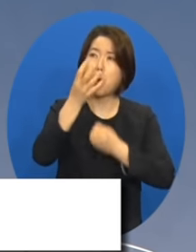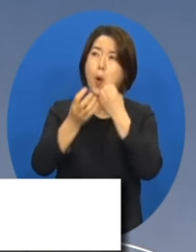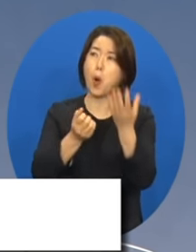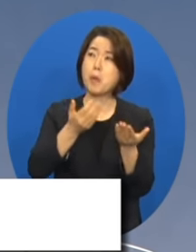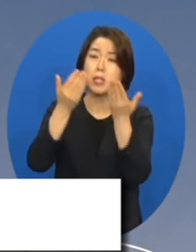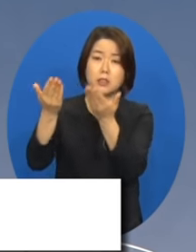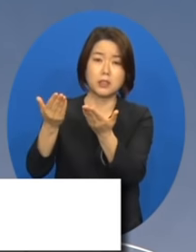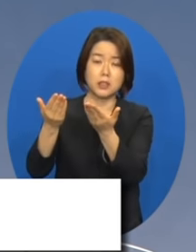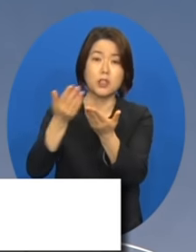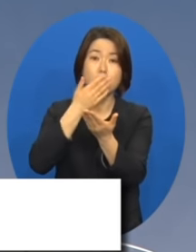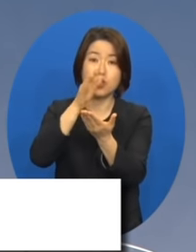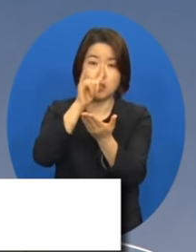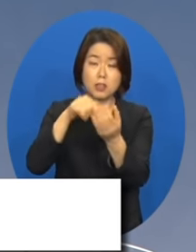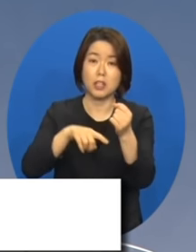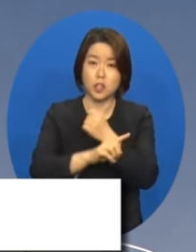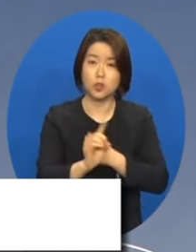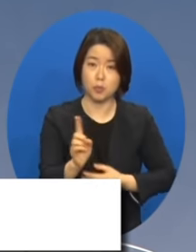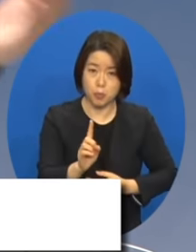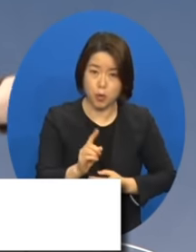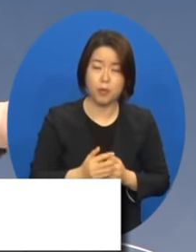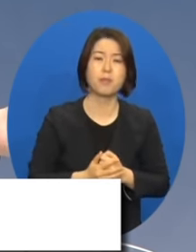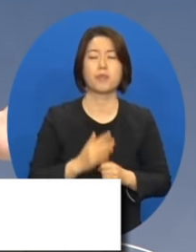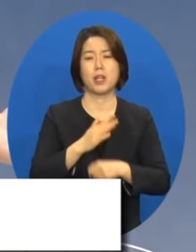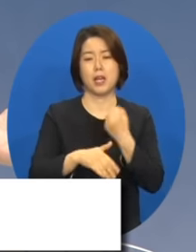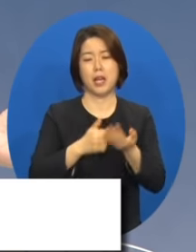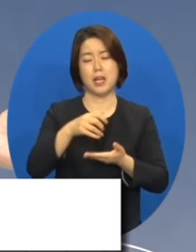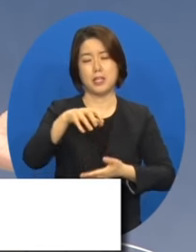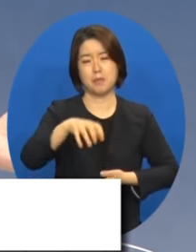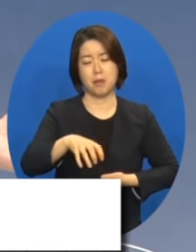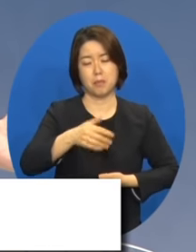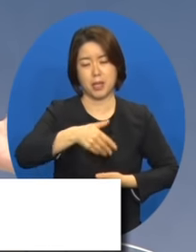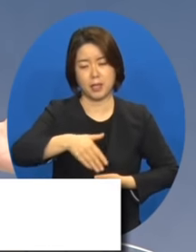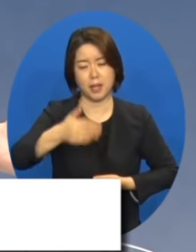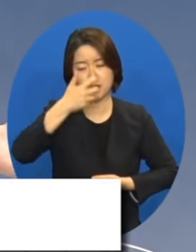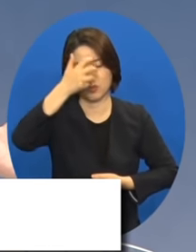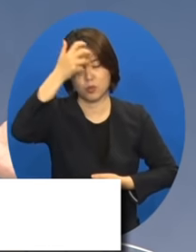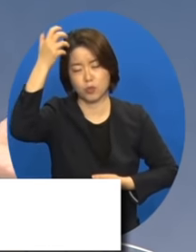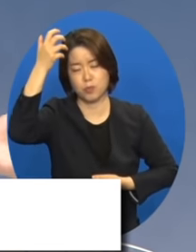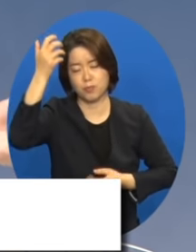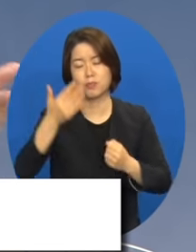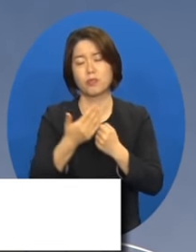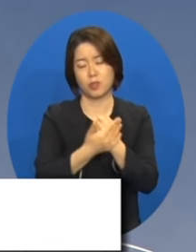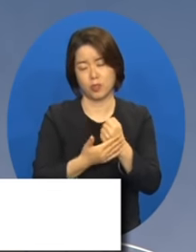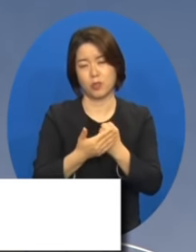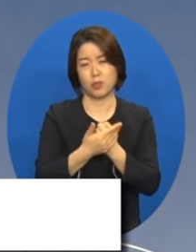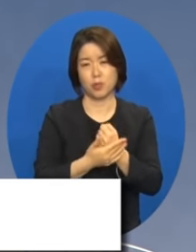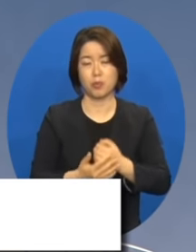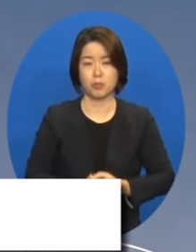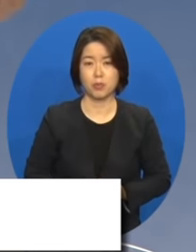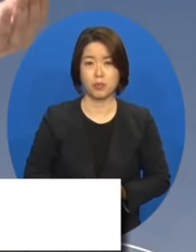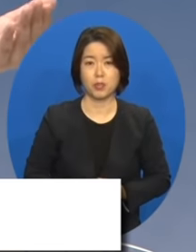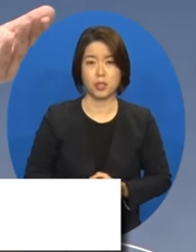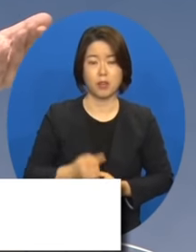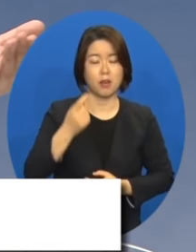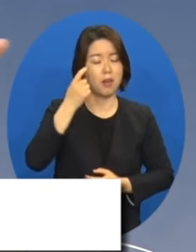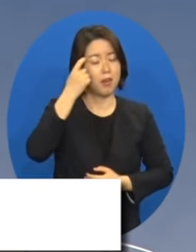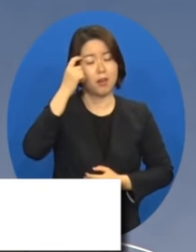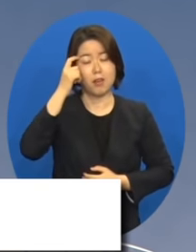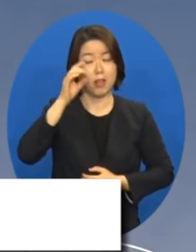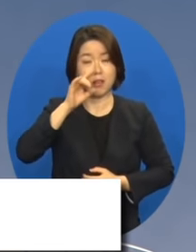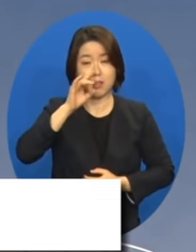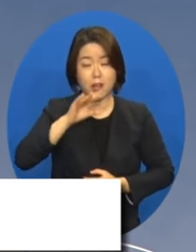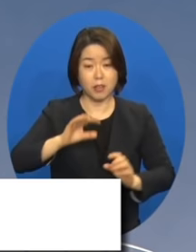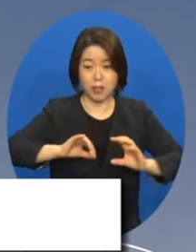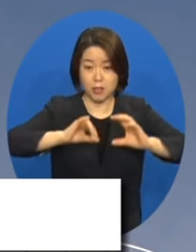것은 하나님 앞에 가는 꿈을 꾸 없기 때 정말 상상이 안되는 세계를 보았기